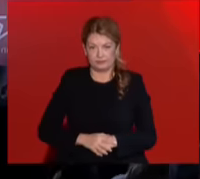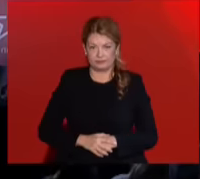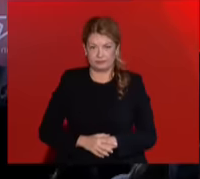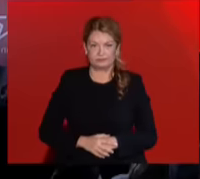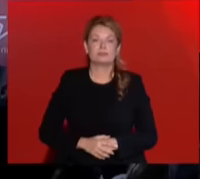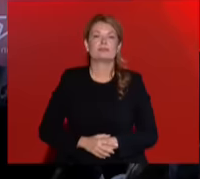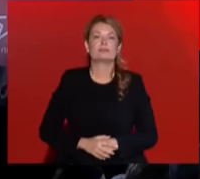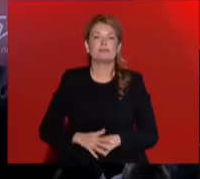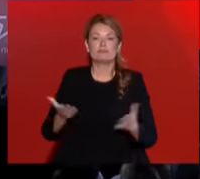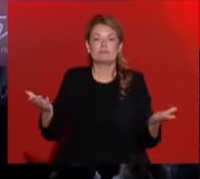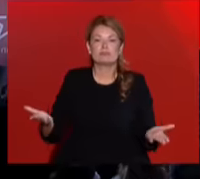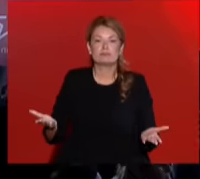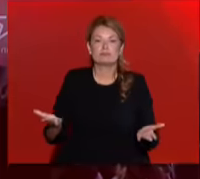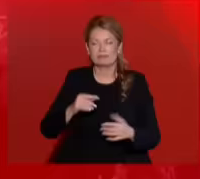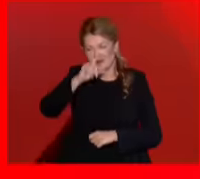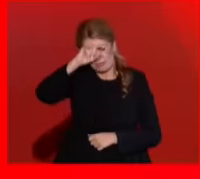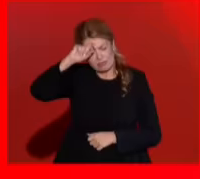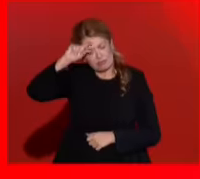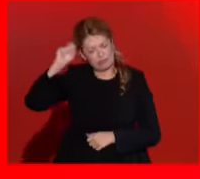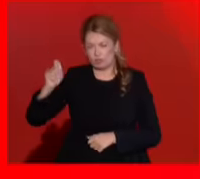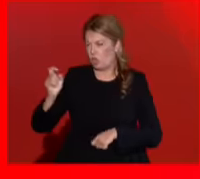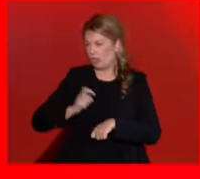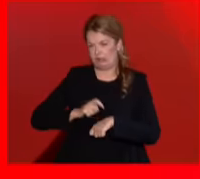και εμείς να ζήσουμε στιγμές δύσκολες,